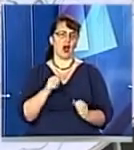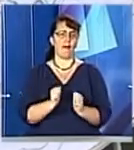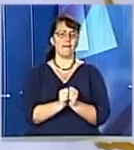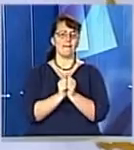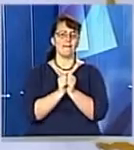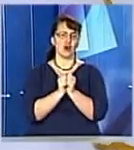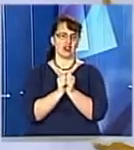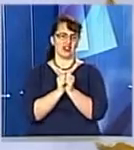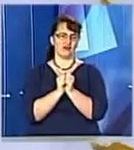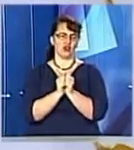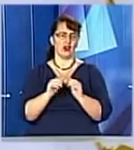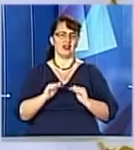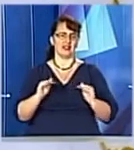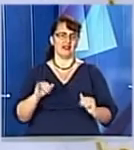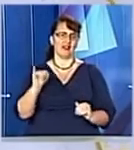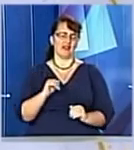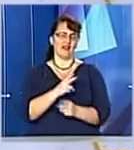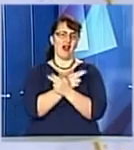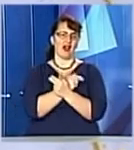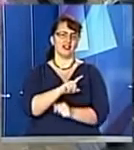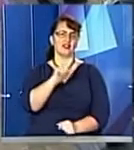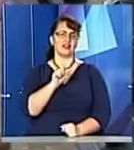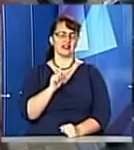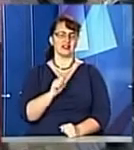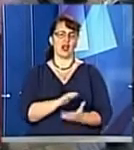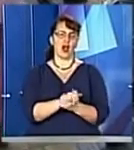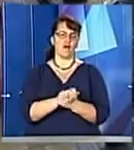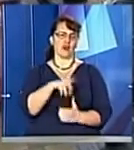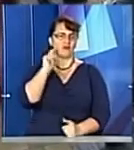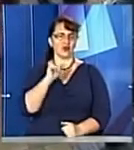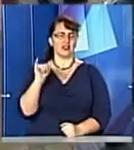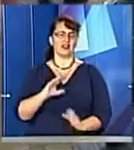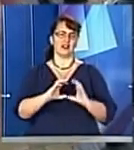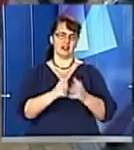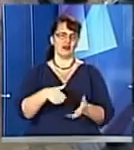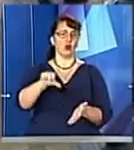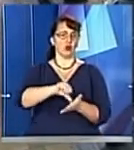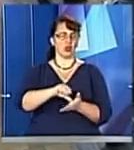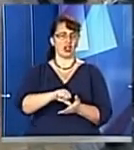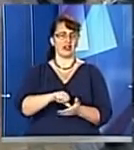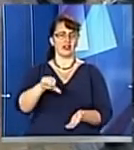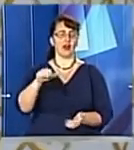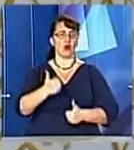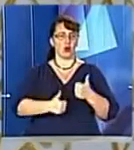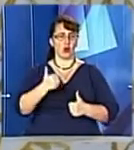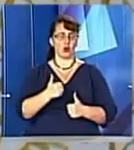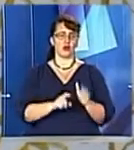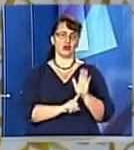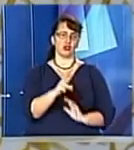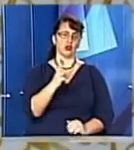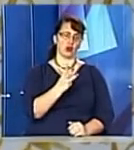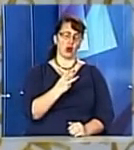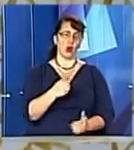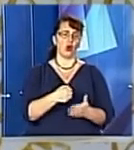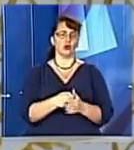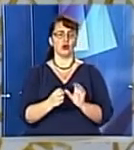молитвою дітей та ангелів за мир в Україні та світі. Учасникам конкурсу від 3 до 17 років